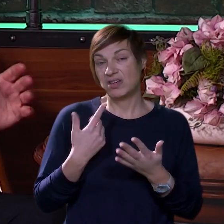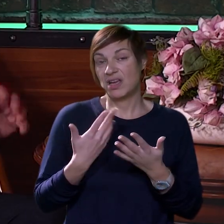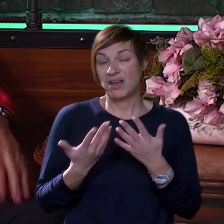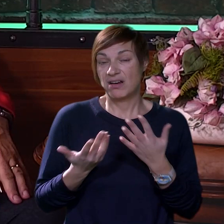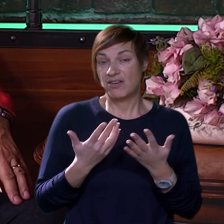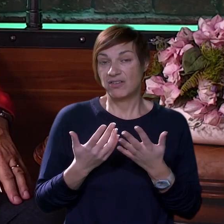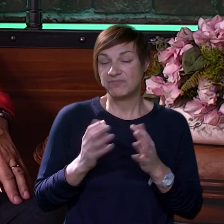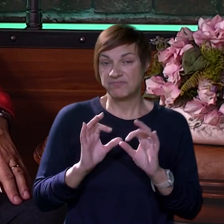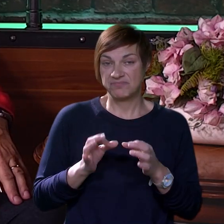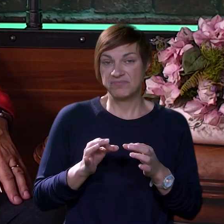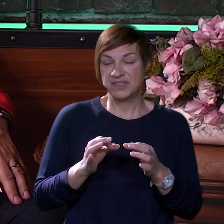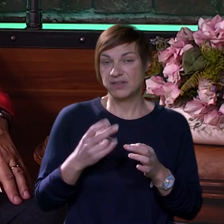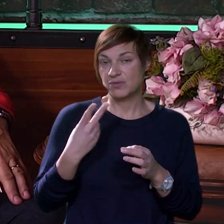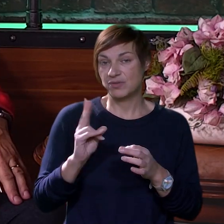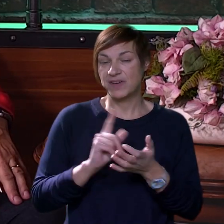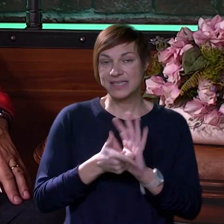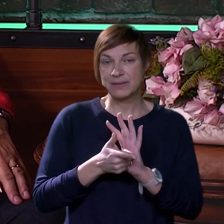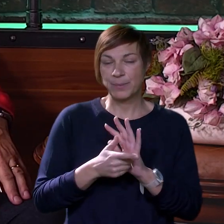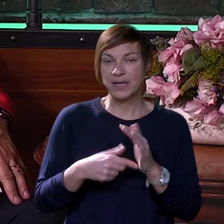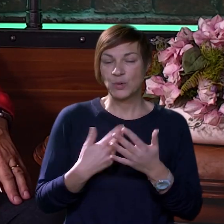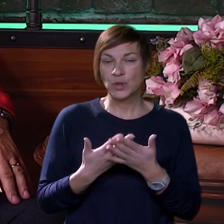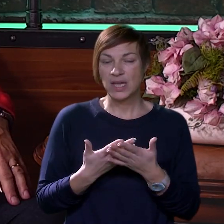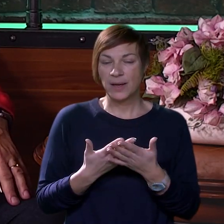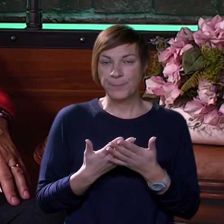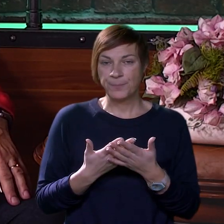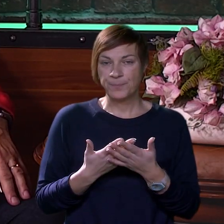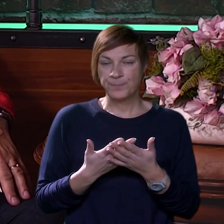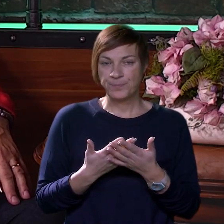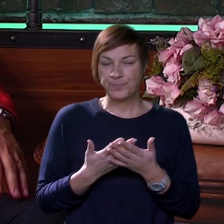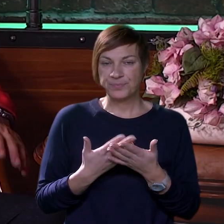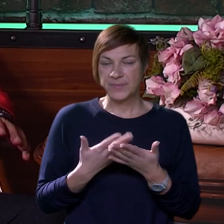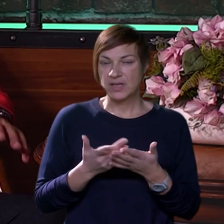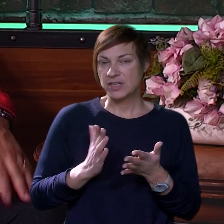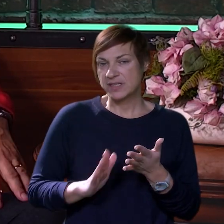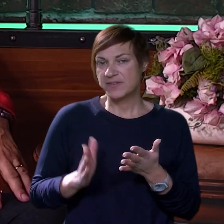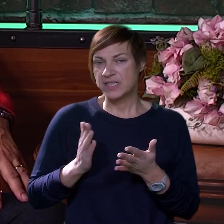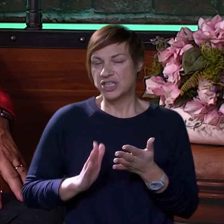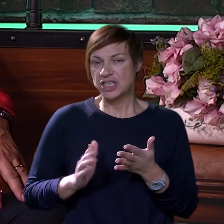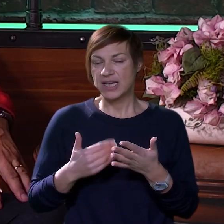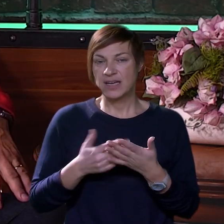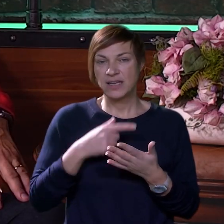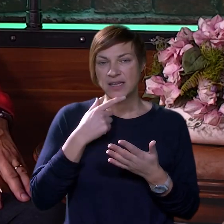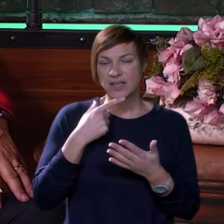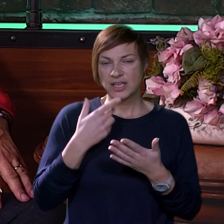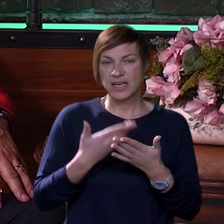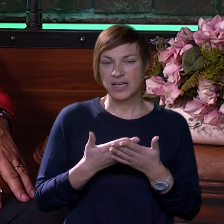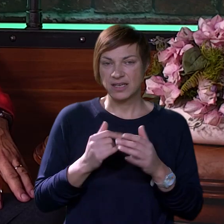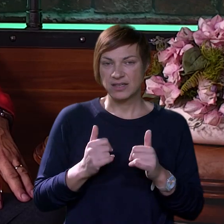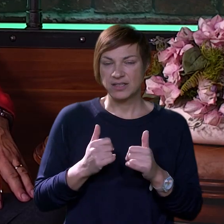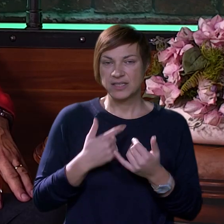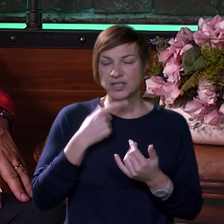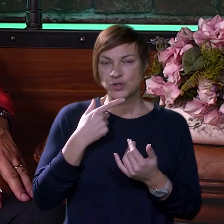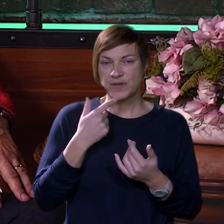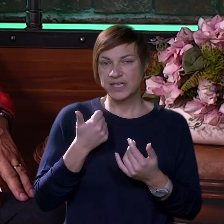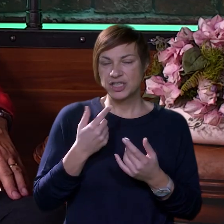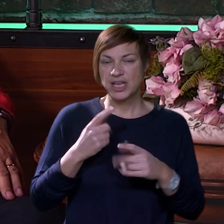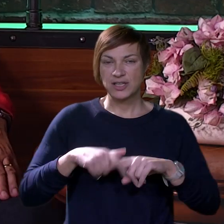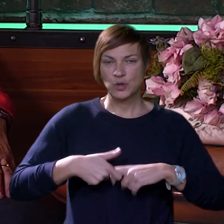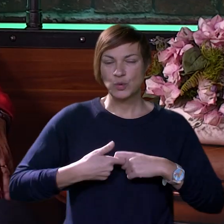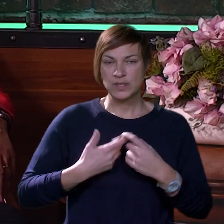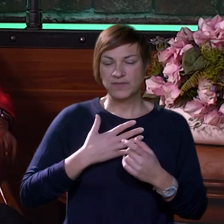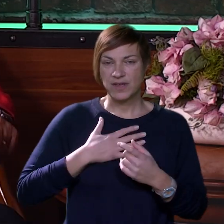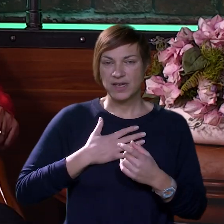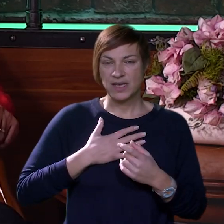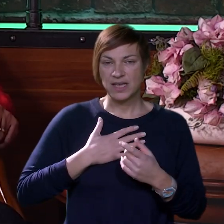biće jedno sigurno 20-ak minuta, ako ne i više. On je strpljivo to sve čekao i onda je rekao, e sad ću vam reći jednu